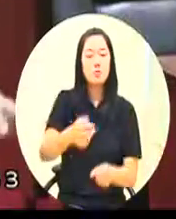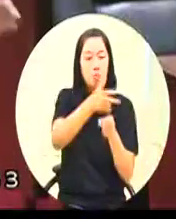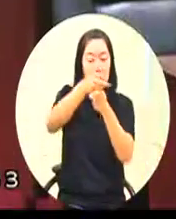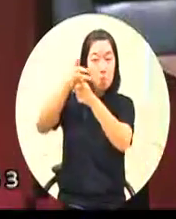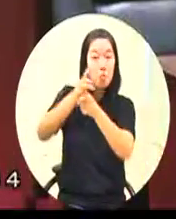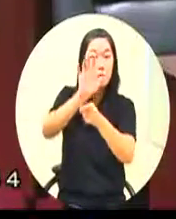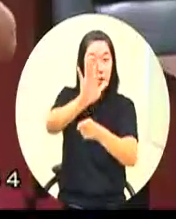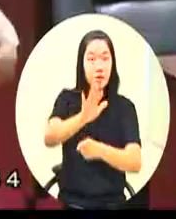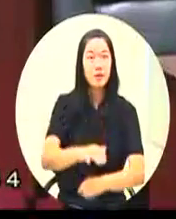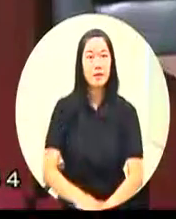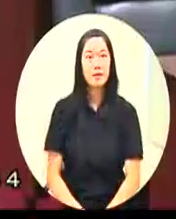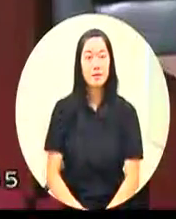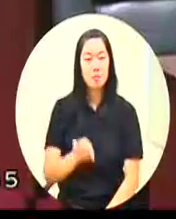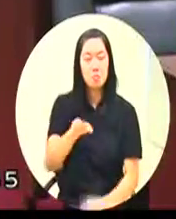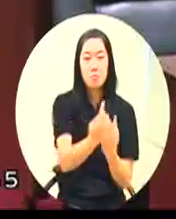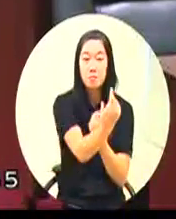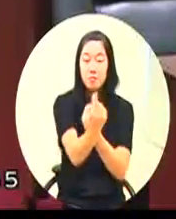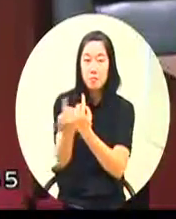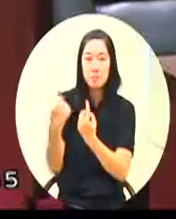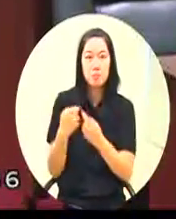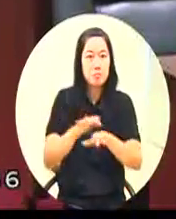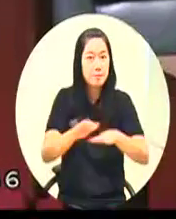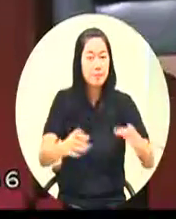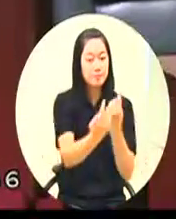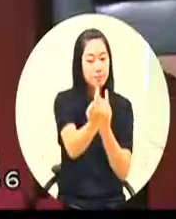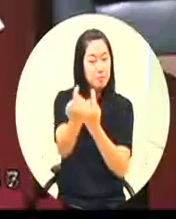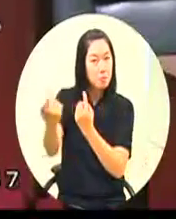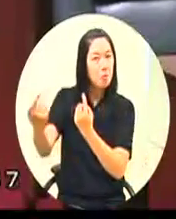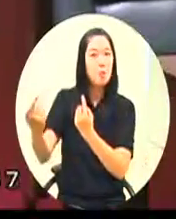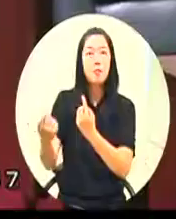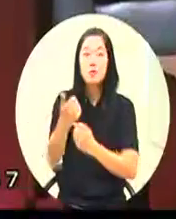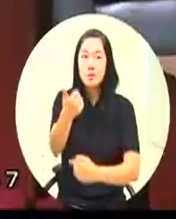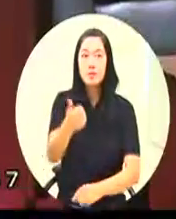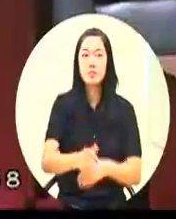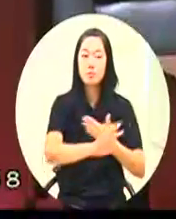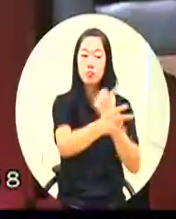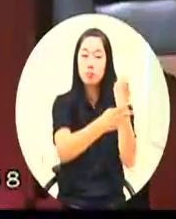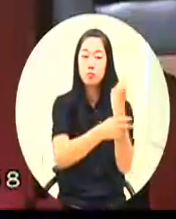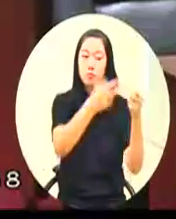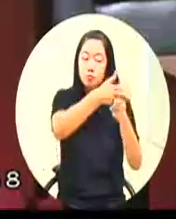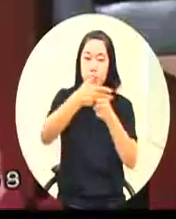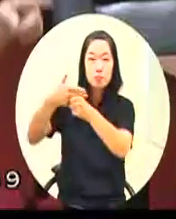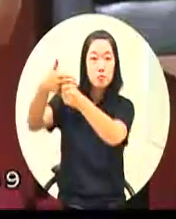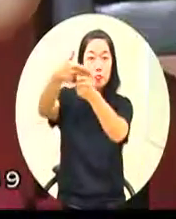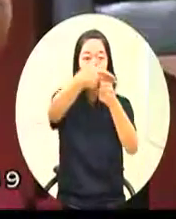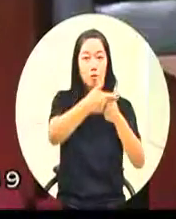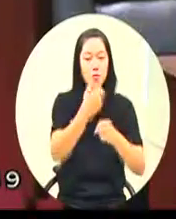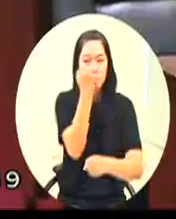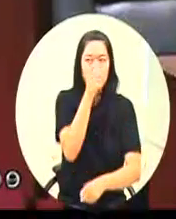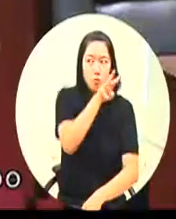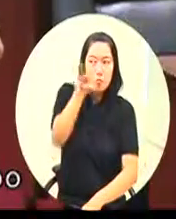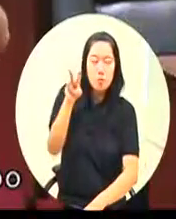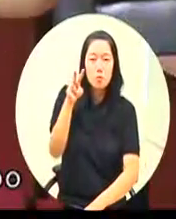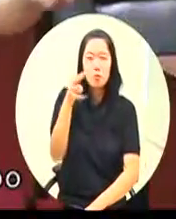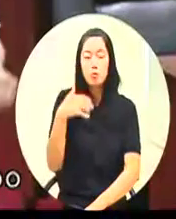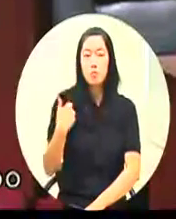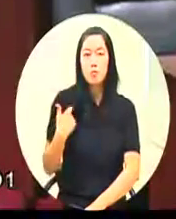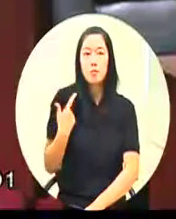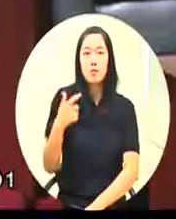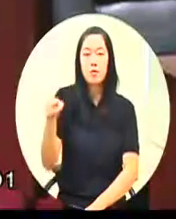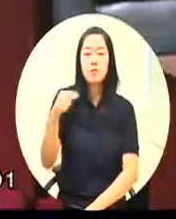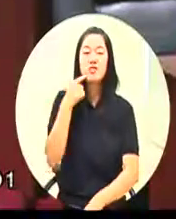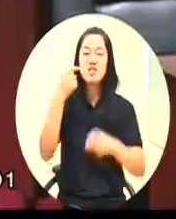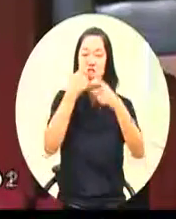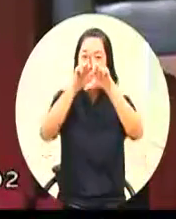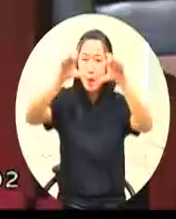那个他说去比较，他的安全比其他的还高，因为其他里装了，歹徒不知道，但是这里没装，但歹徒以为有装